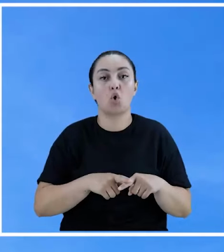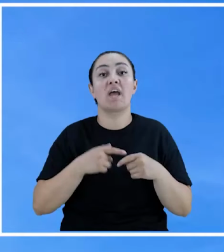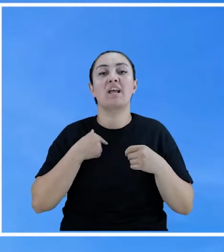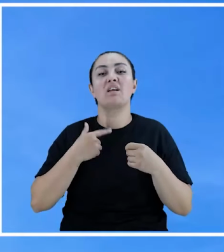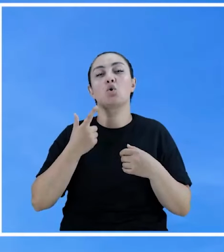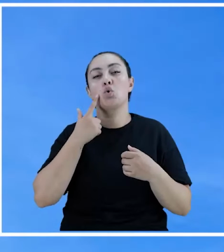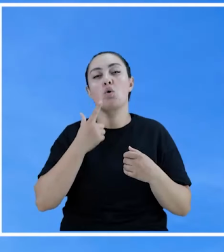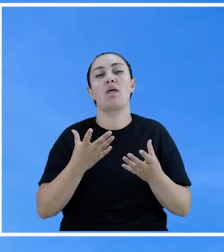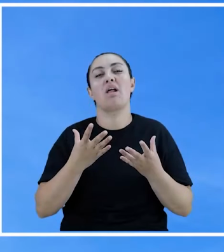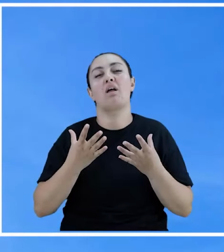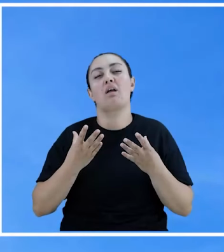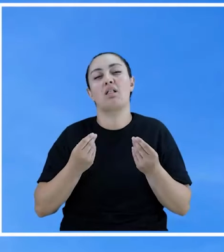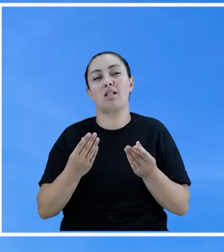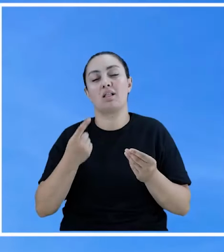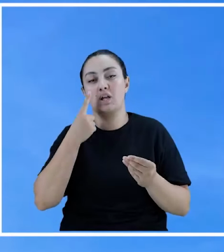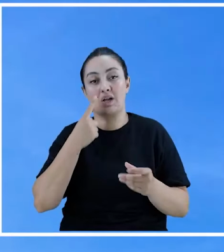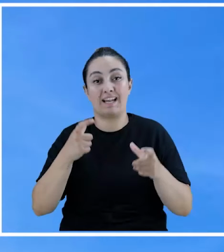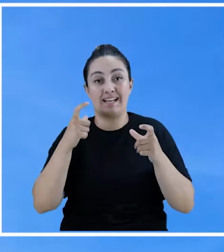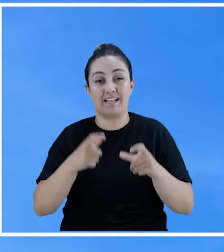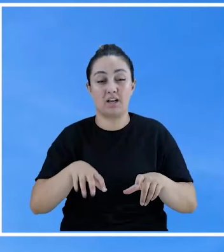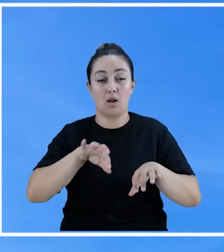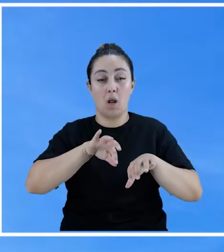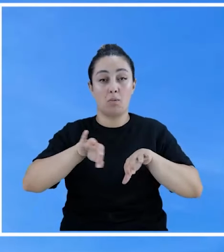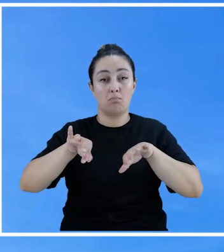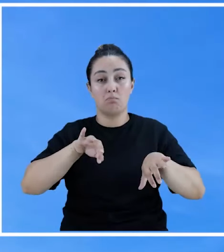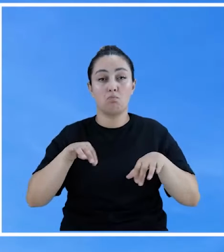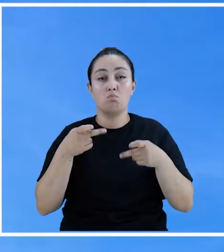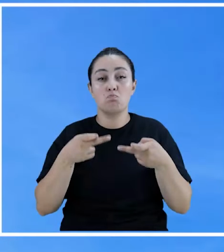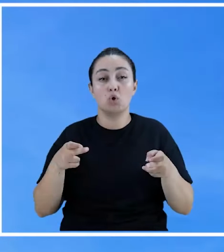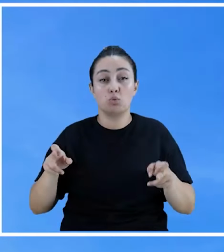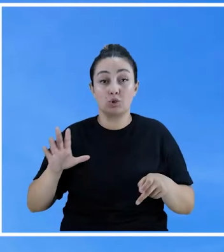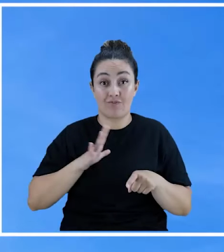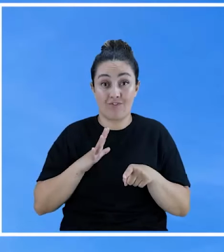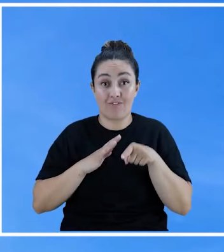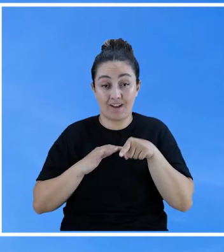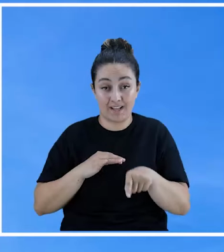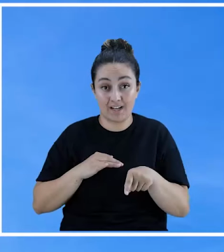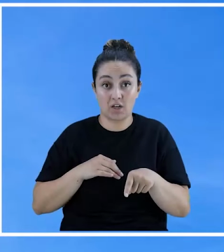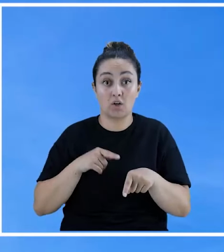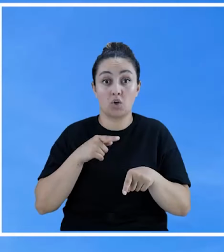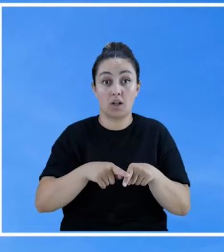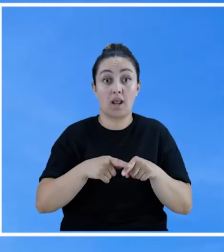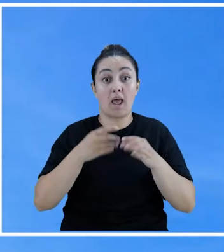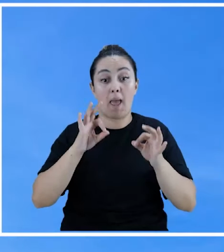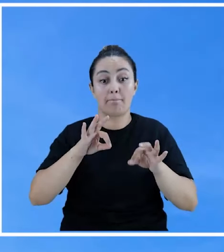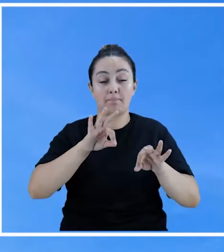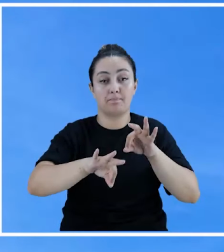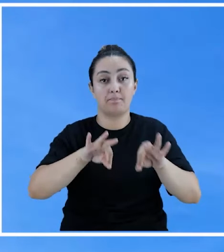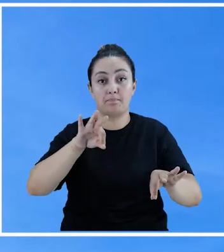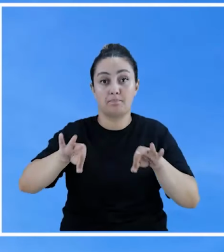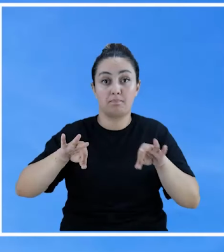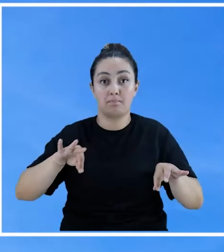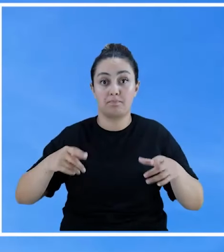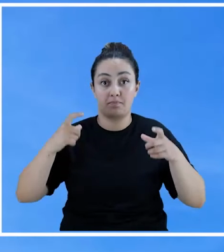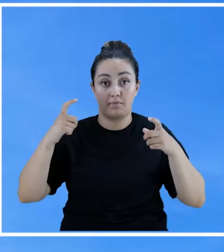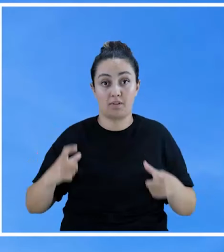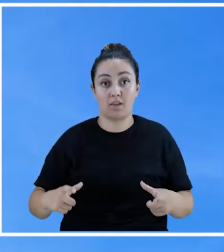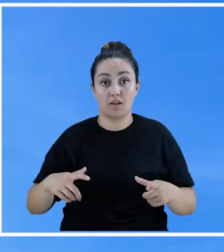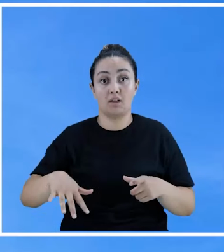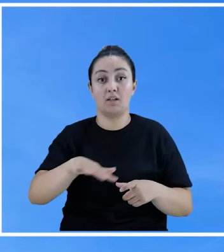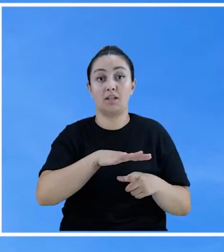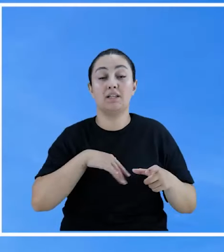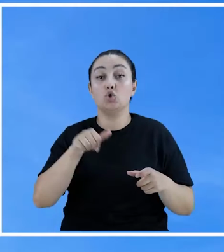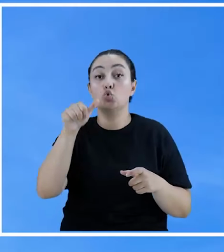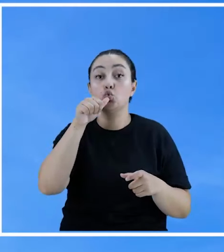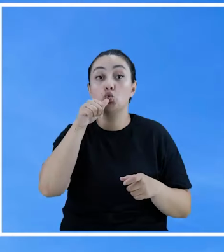biz buna gevşek zeminler diyoruz. Taneciklerimiz arasında boşluklar varsa ve bu boşluklarda suyla doluysa eğer, burada en önemli